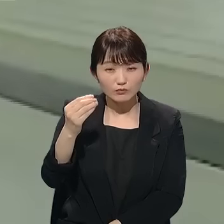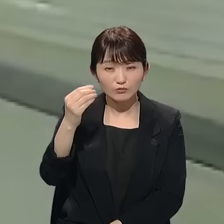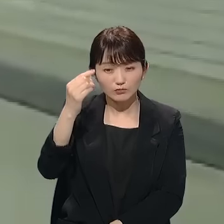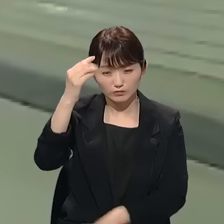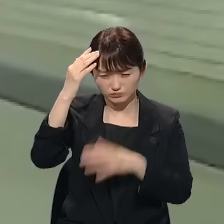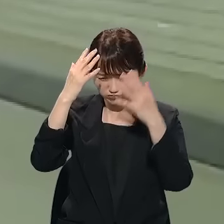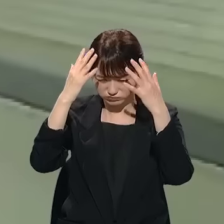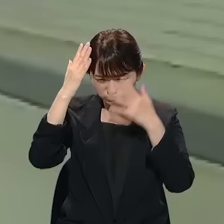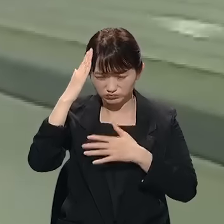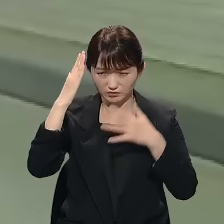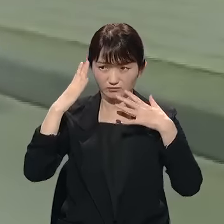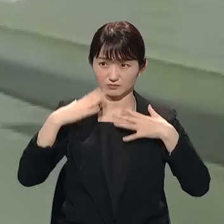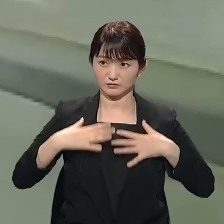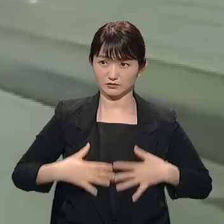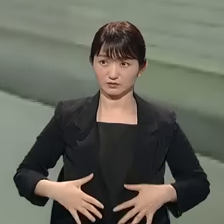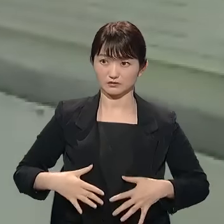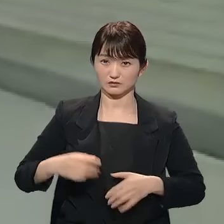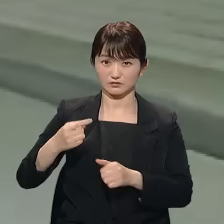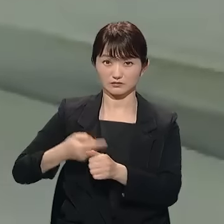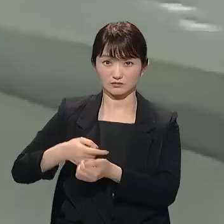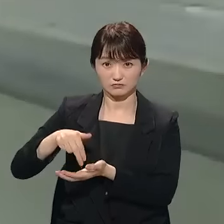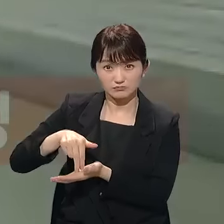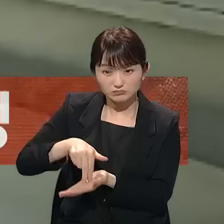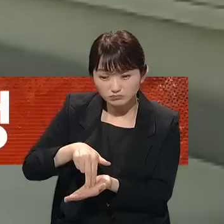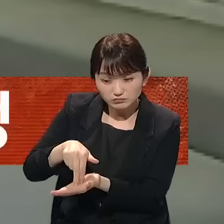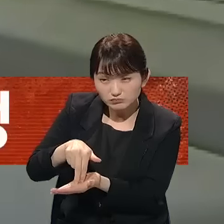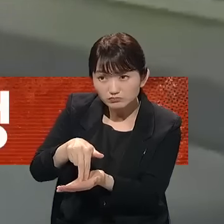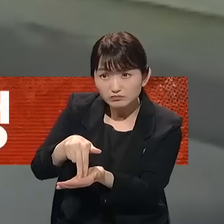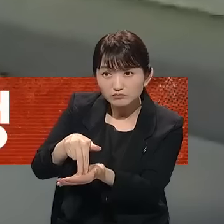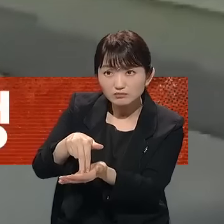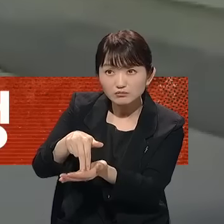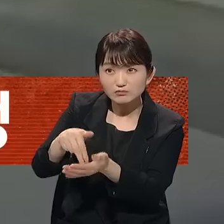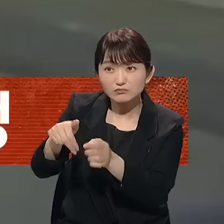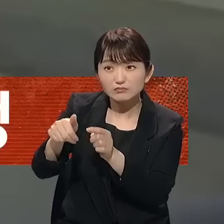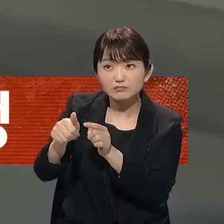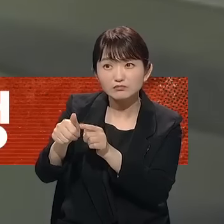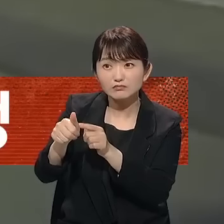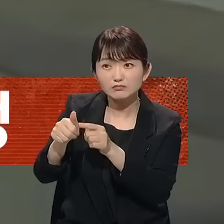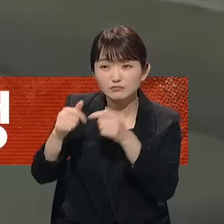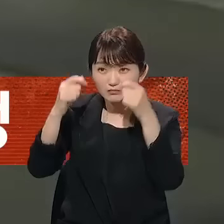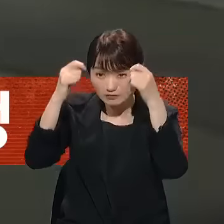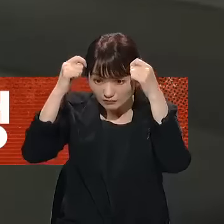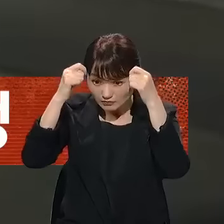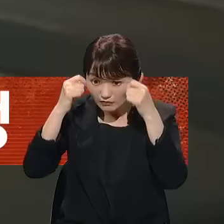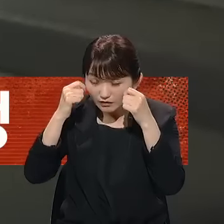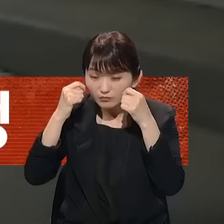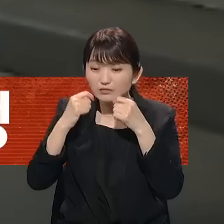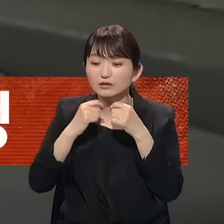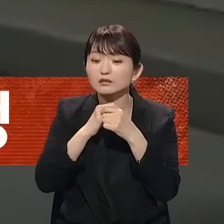하고 전동휠로 달려. 자, 그런데 헬멧 끈이 뒤로 흔들흔들.